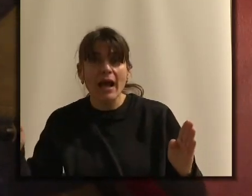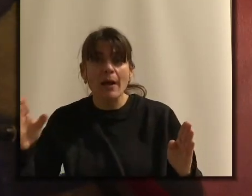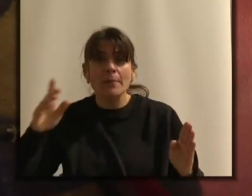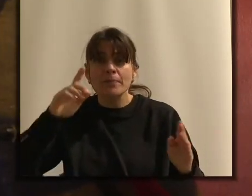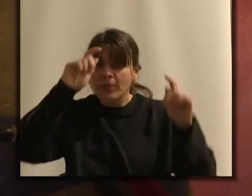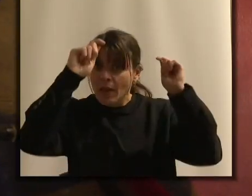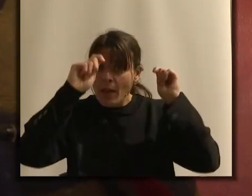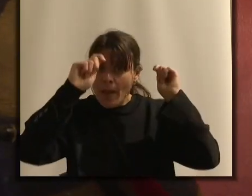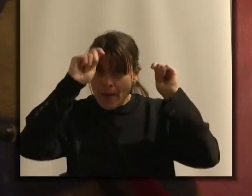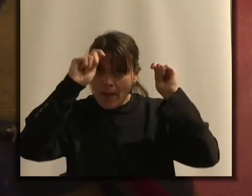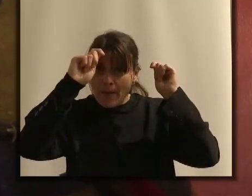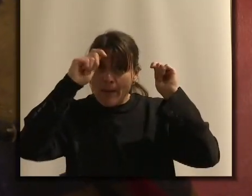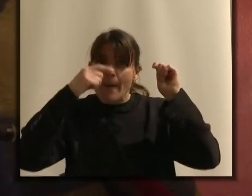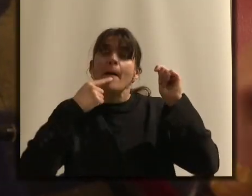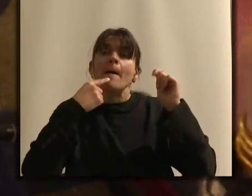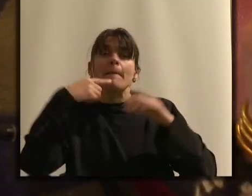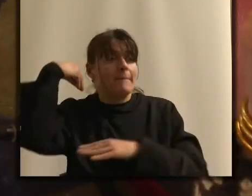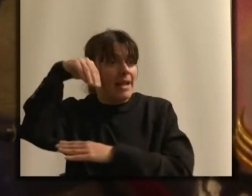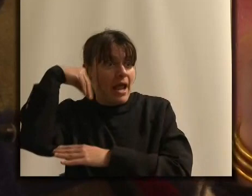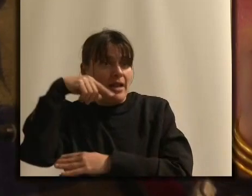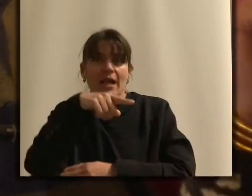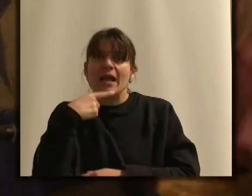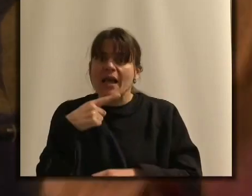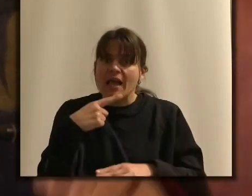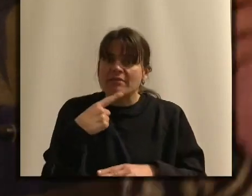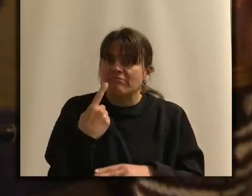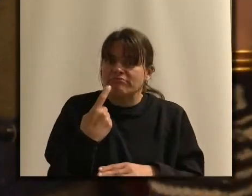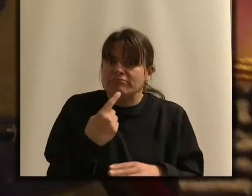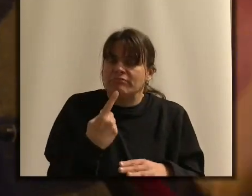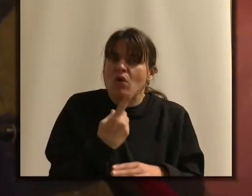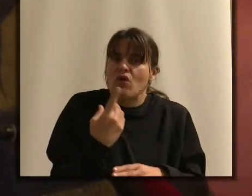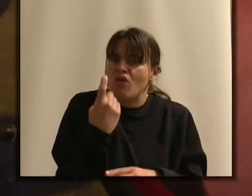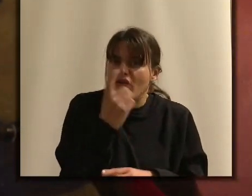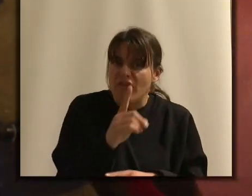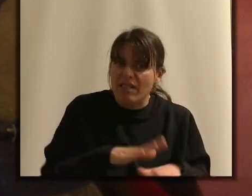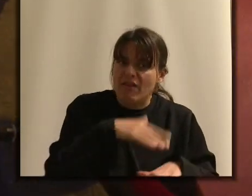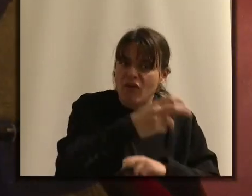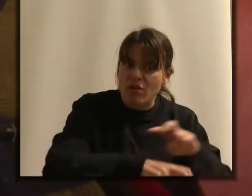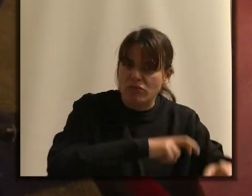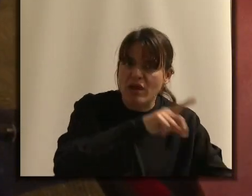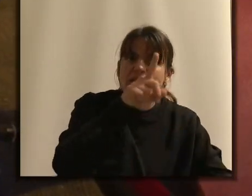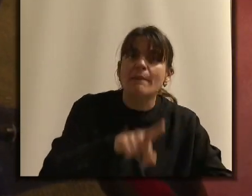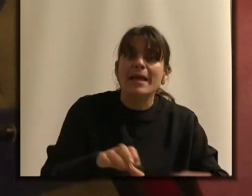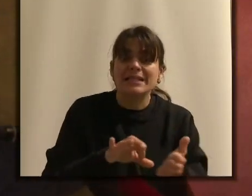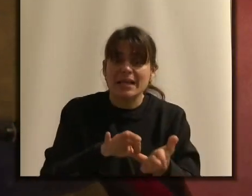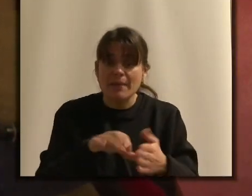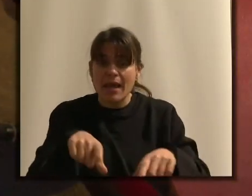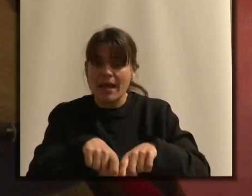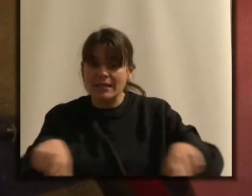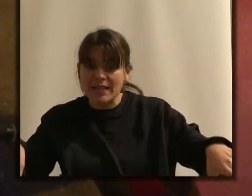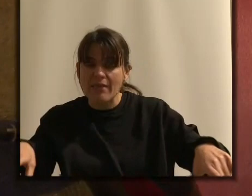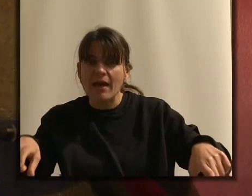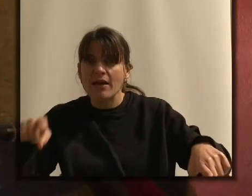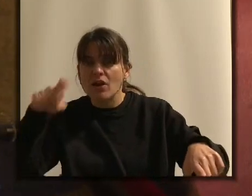raó justificada de ser externalitzat. L'altre és el servei d'aparcament regulat en calçada, que tots coneixem com a zona